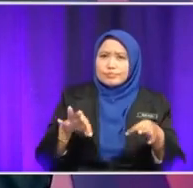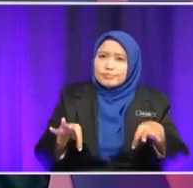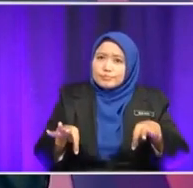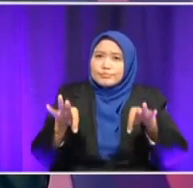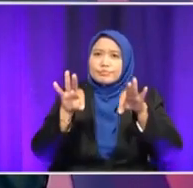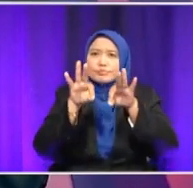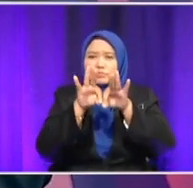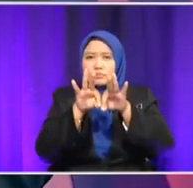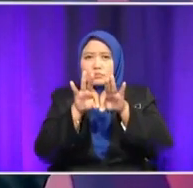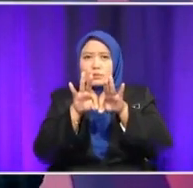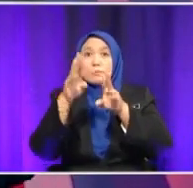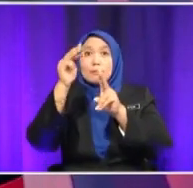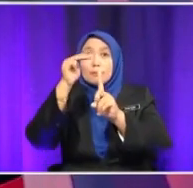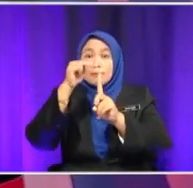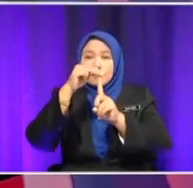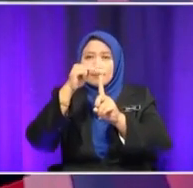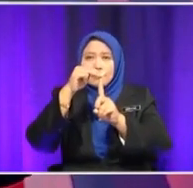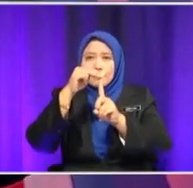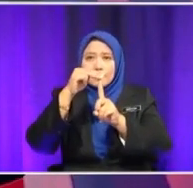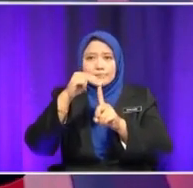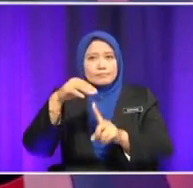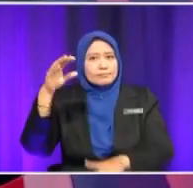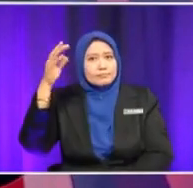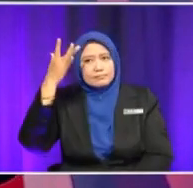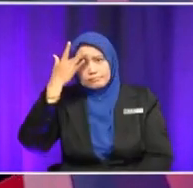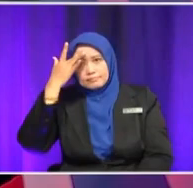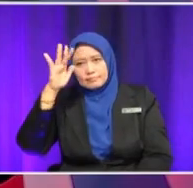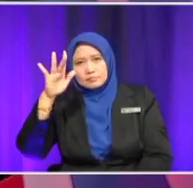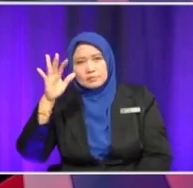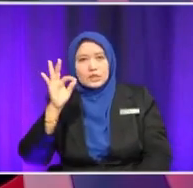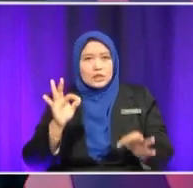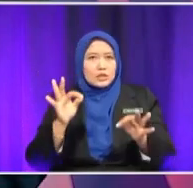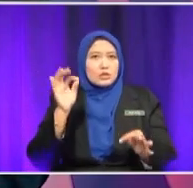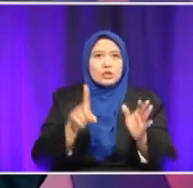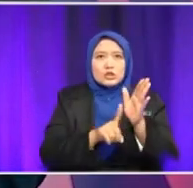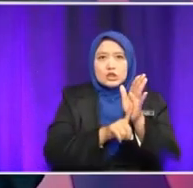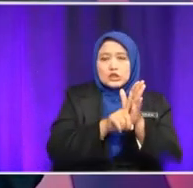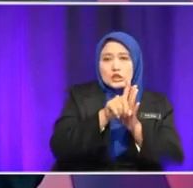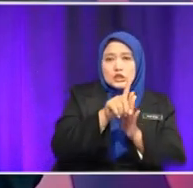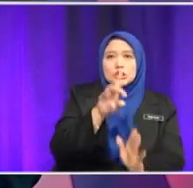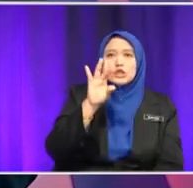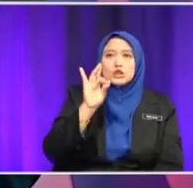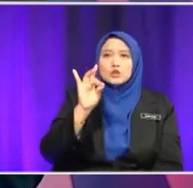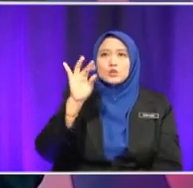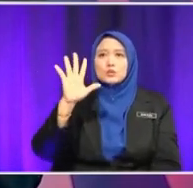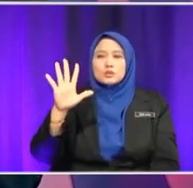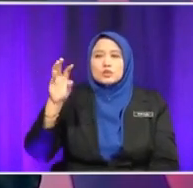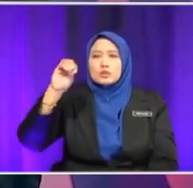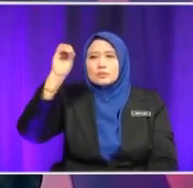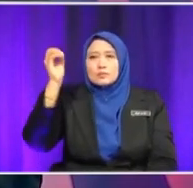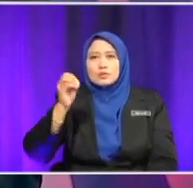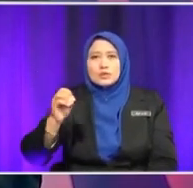kecerdasan Oke Guys ini kita akan lihat ya markah tinggi yaitu 75/100 hingga